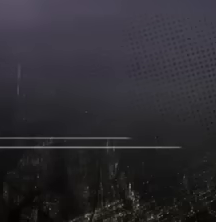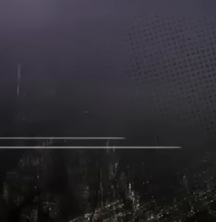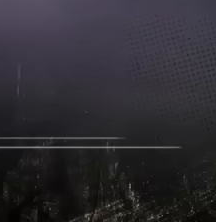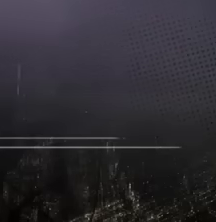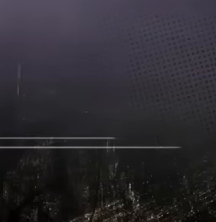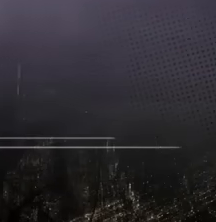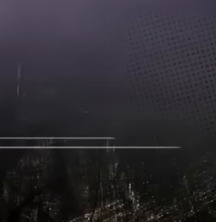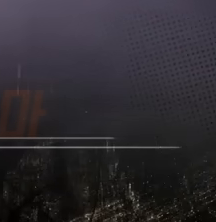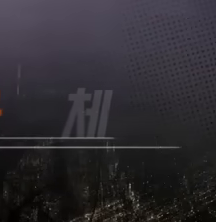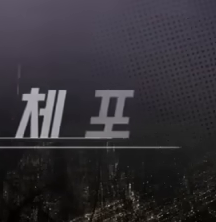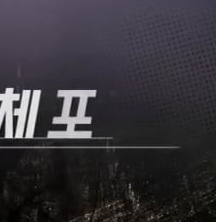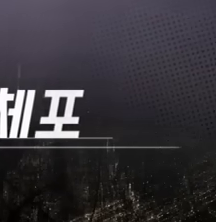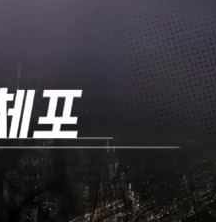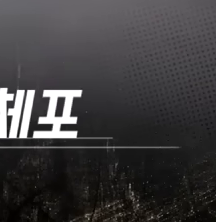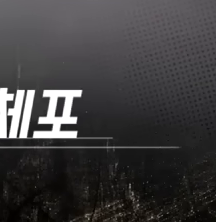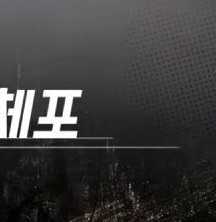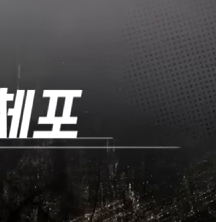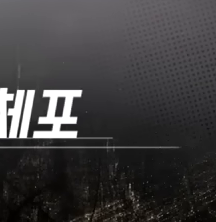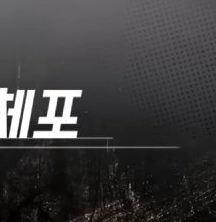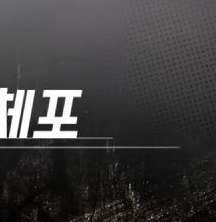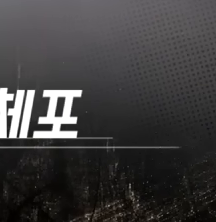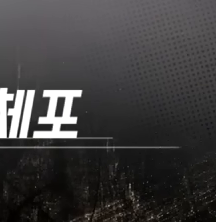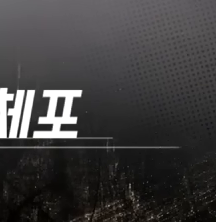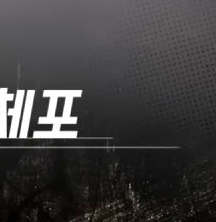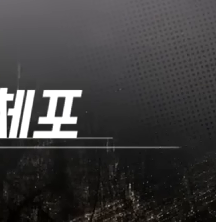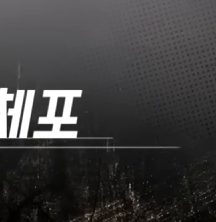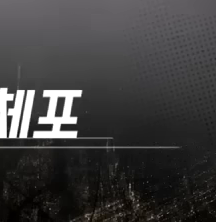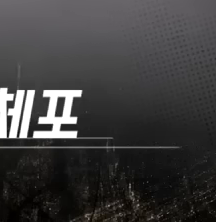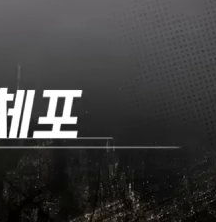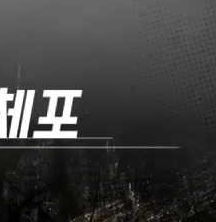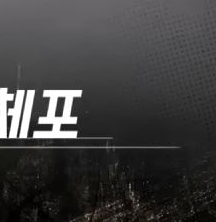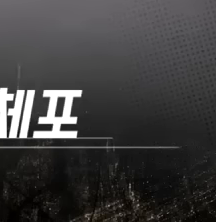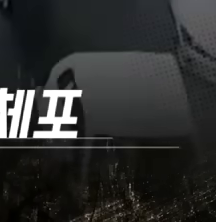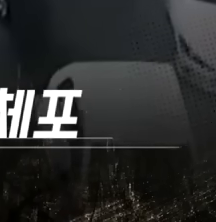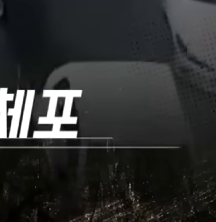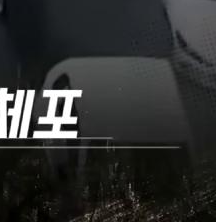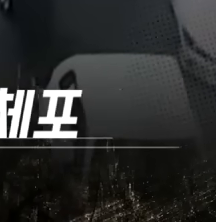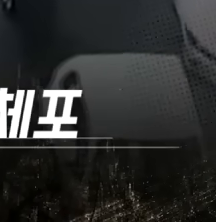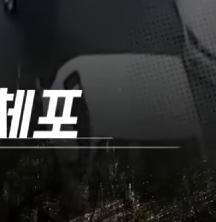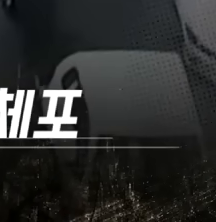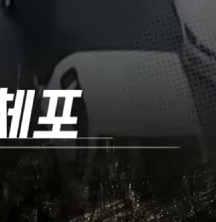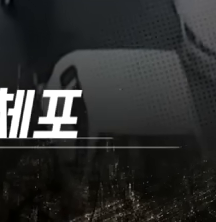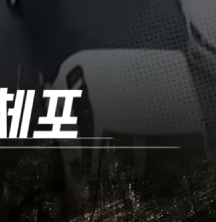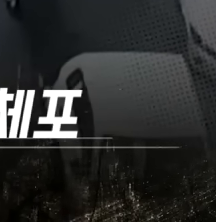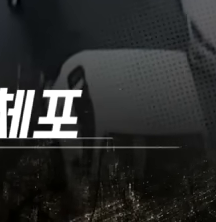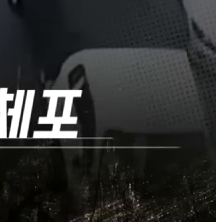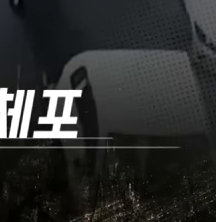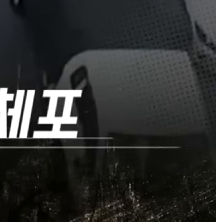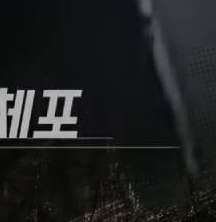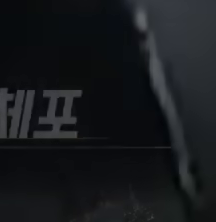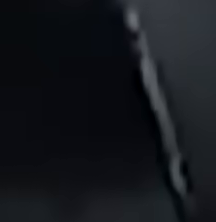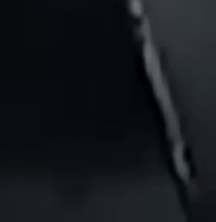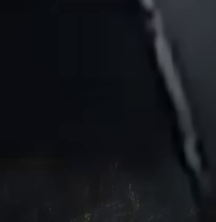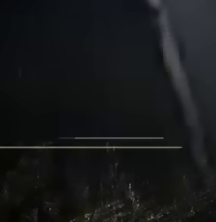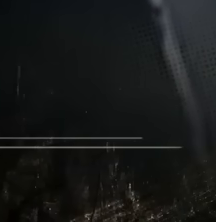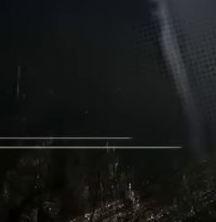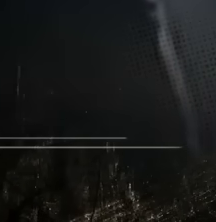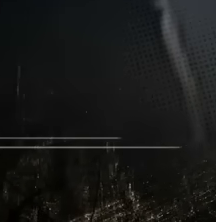킴 생후 6개월 된 영화를 아파트 15층 창문 바꾸로 던져 살해한 20대 엄마가 경찰에